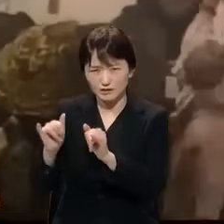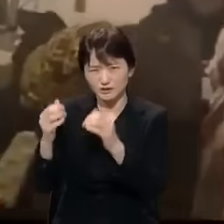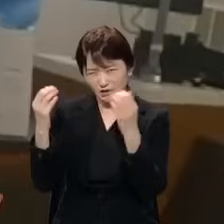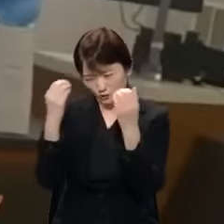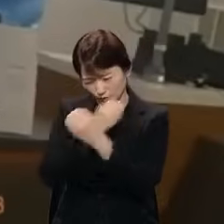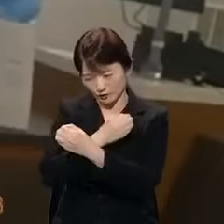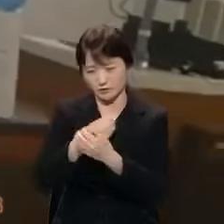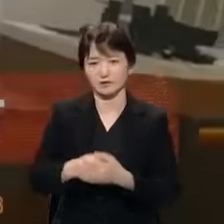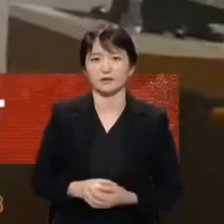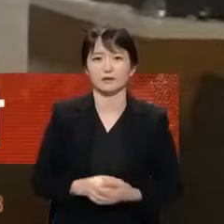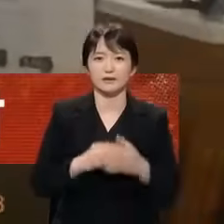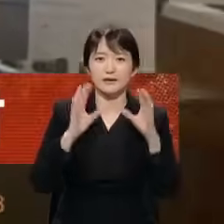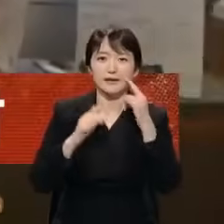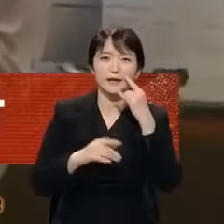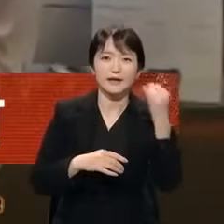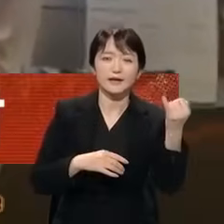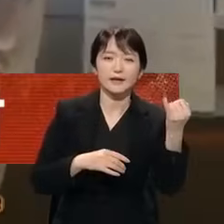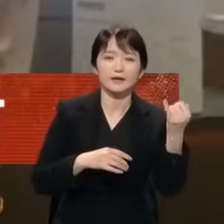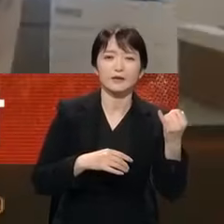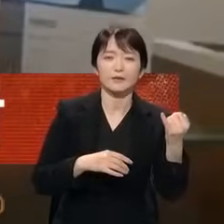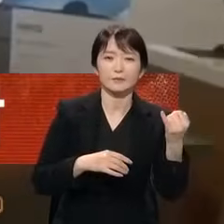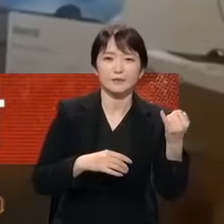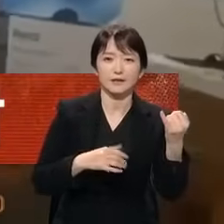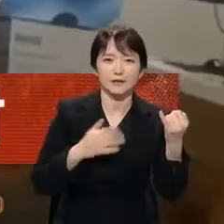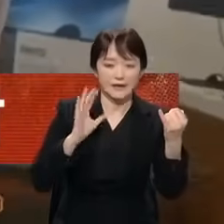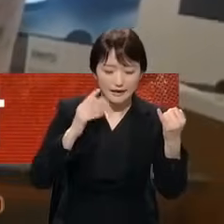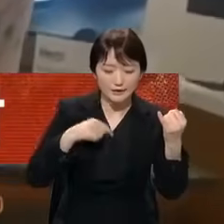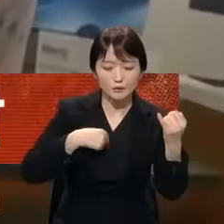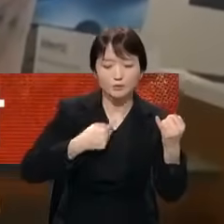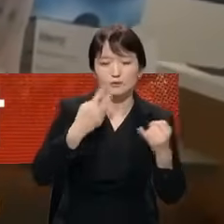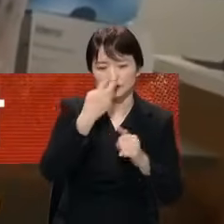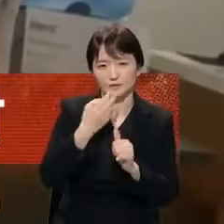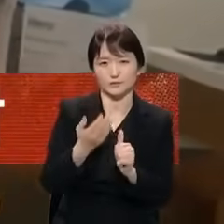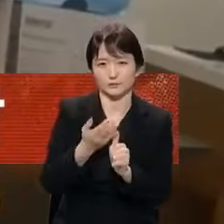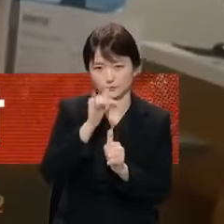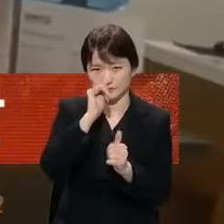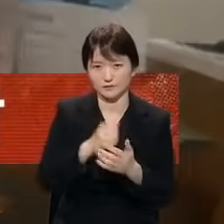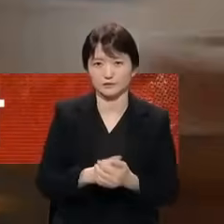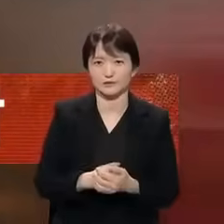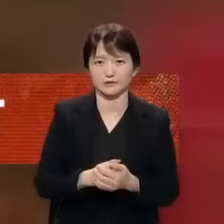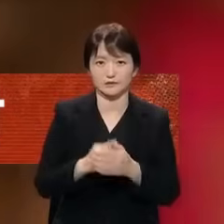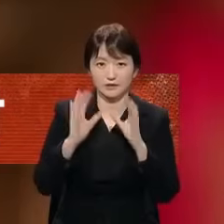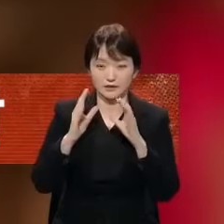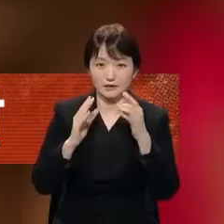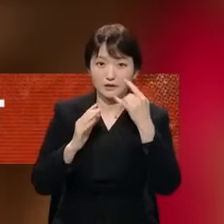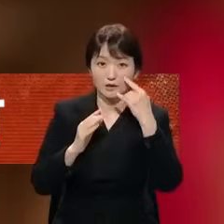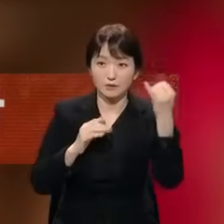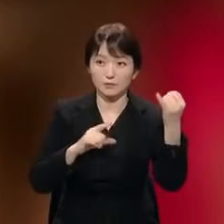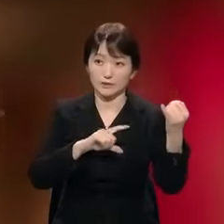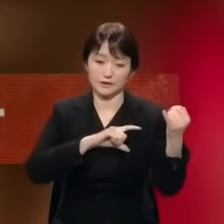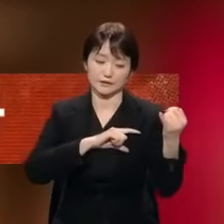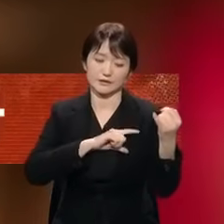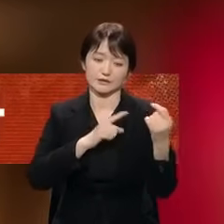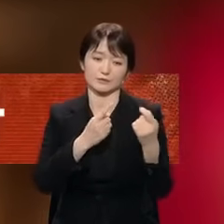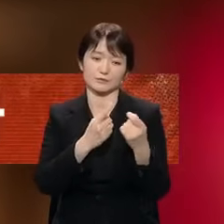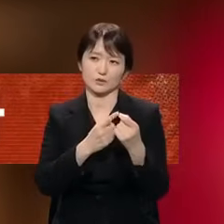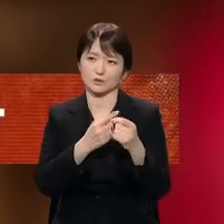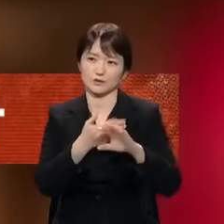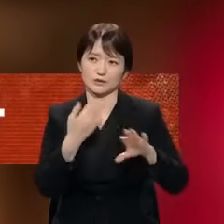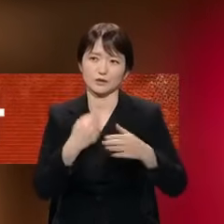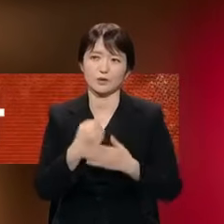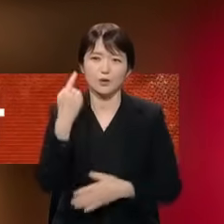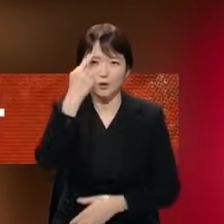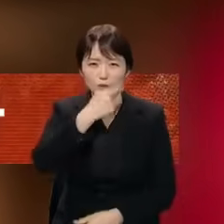오해였습니다. 아이 엄마는 한부모 가정으로 홀로 아이를 키우고 있었는데요. 이 때문에 아이와 성도 달랐고 아이와